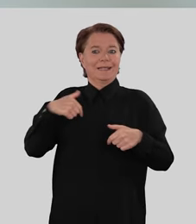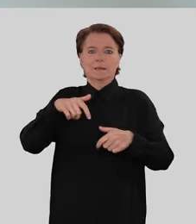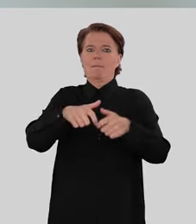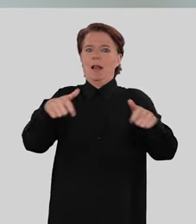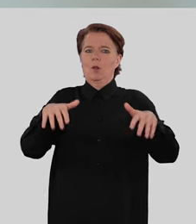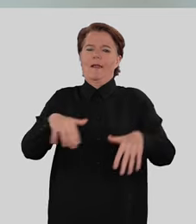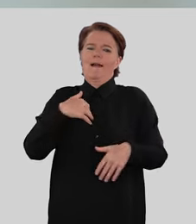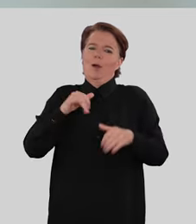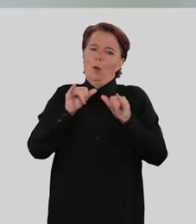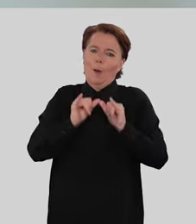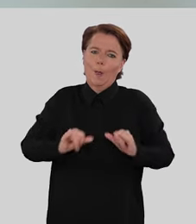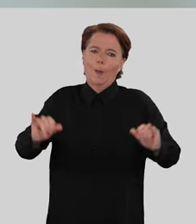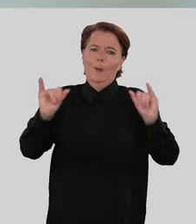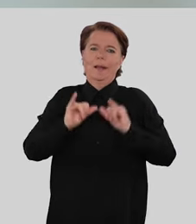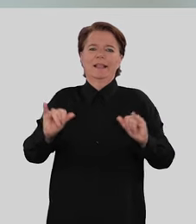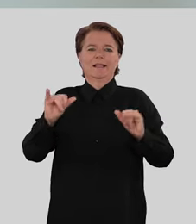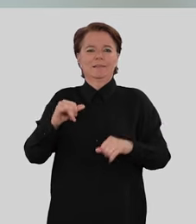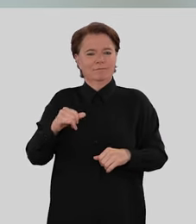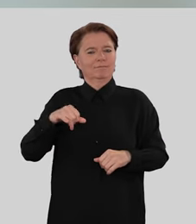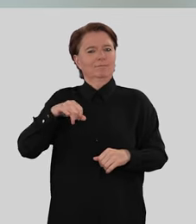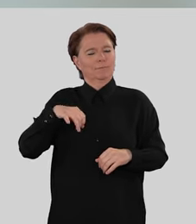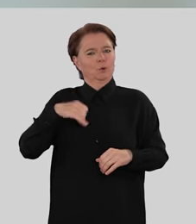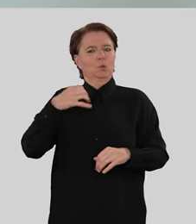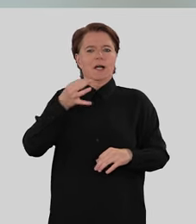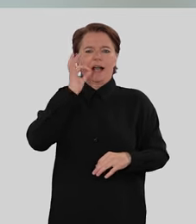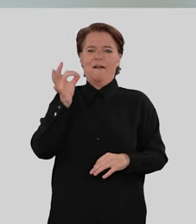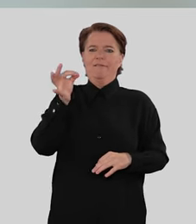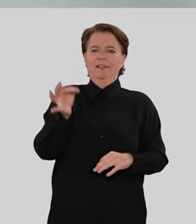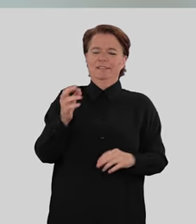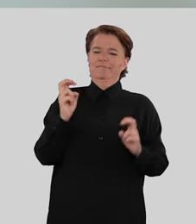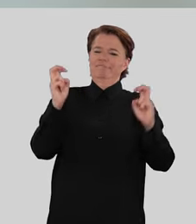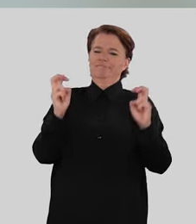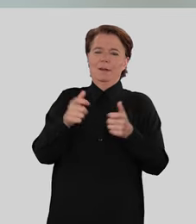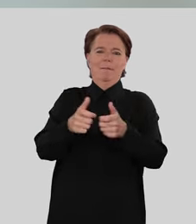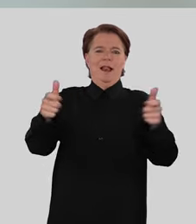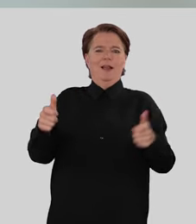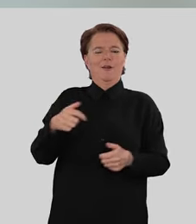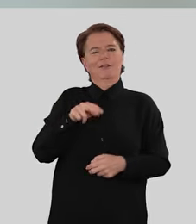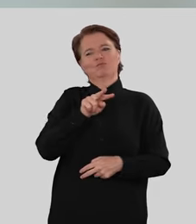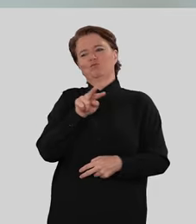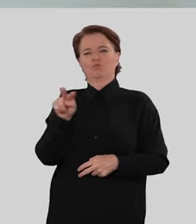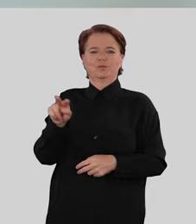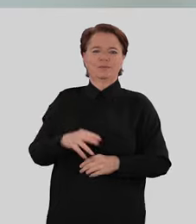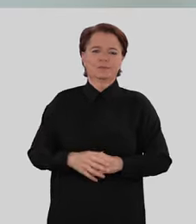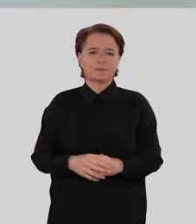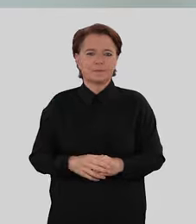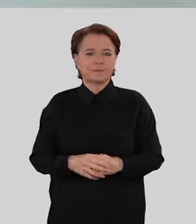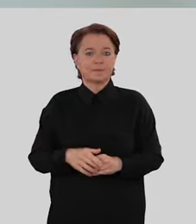glücklich über diesen Balkon. Ich nutze ihn schon früh morgens. Also mit meinem ersten Kaffee, den genieße ich auf dem Balkon.